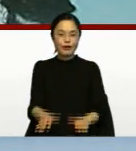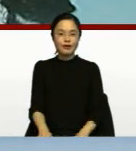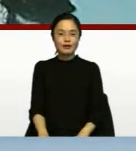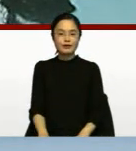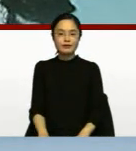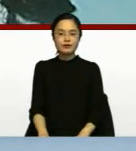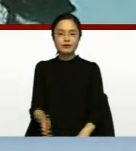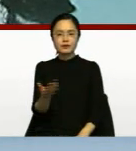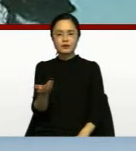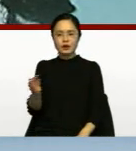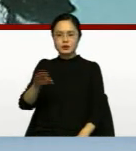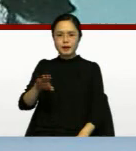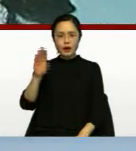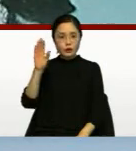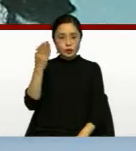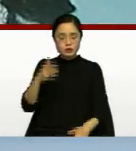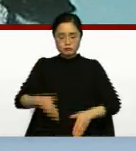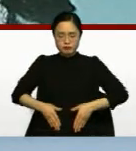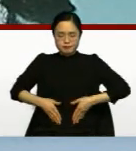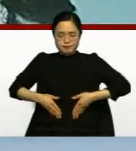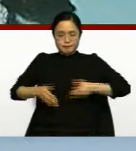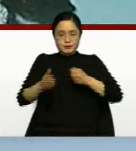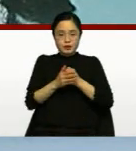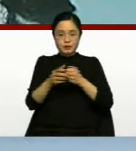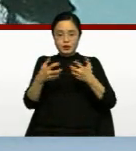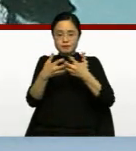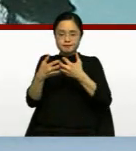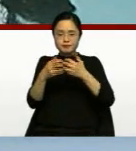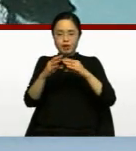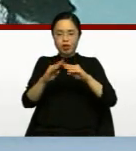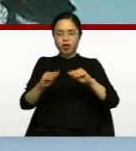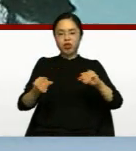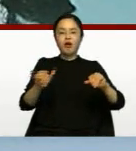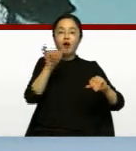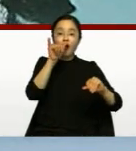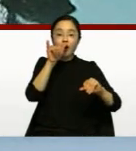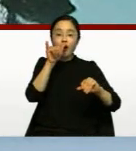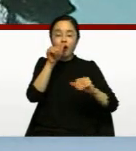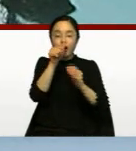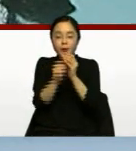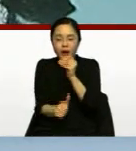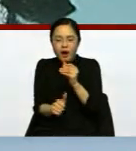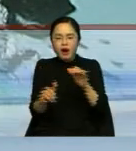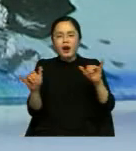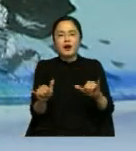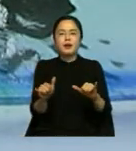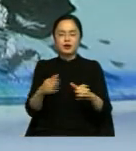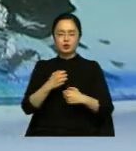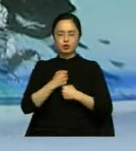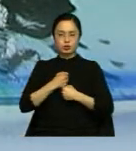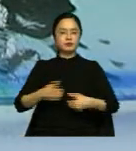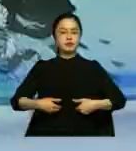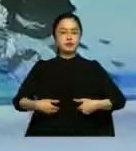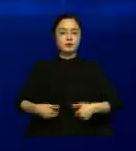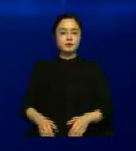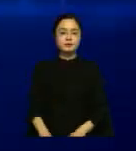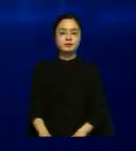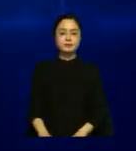해빙기에는 안전사고를 조심하셔야 합니다. 119 소방대원들의 순환 구조 훈련을 전병천 기자가